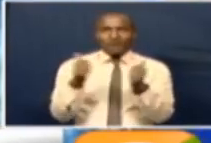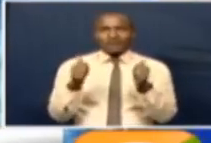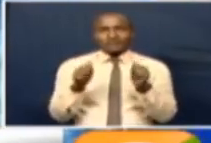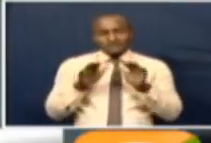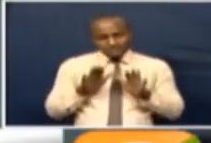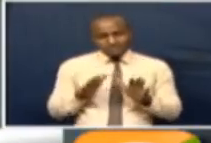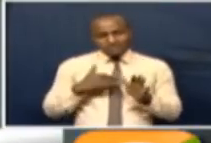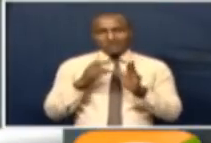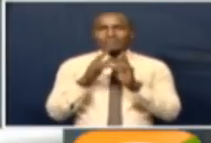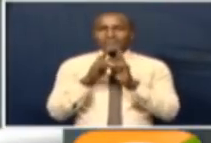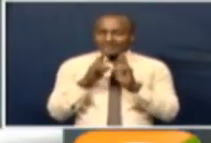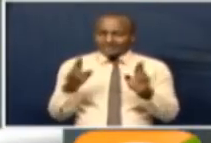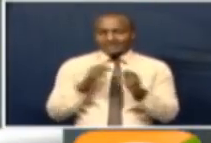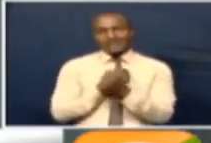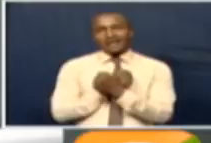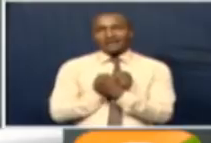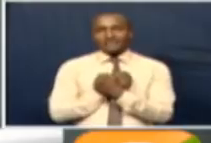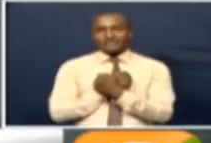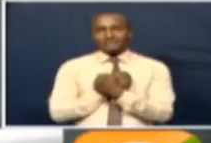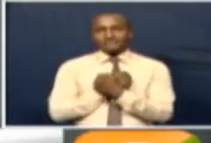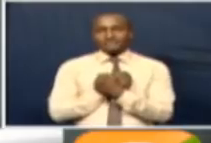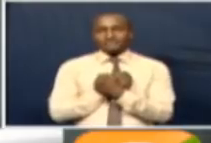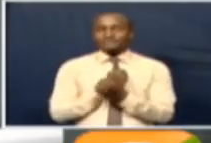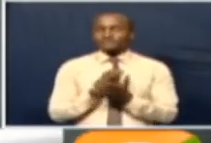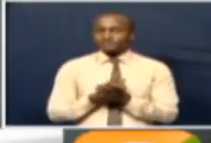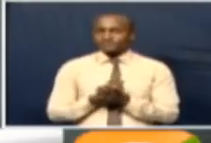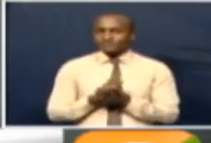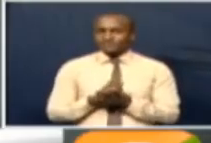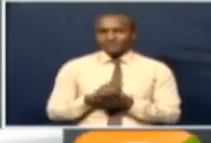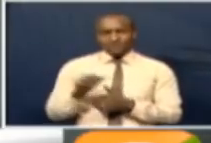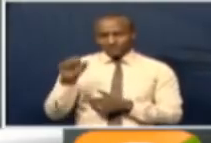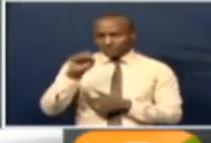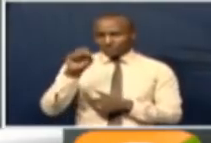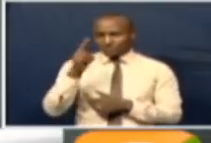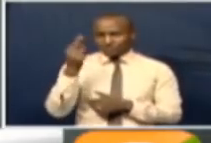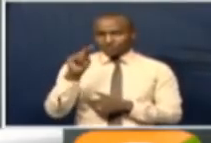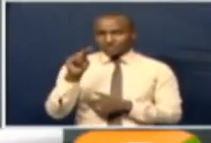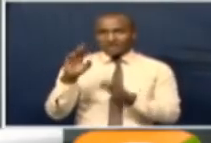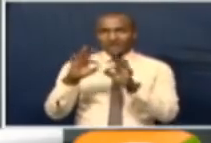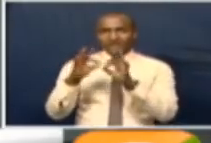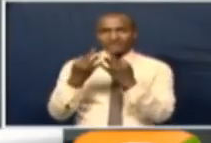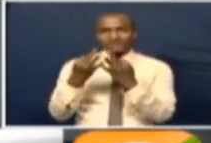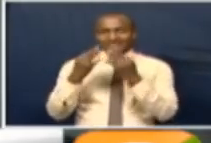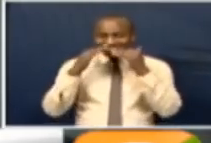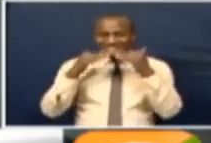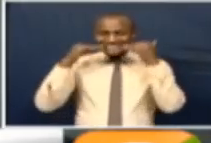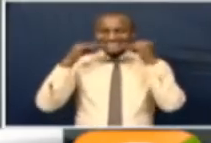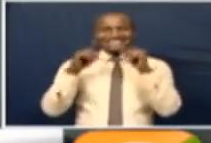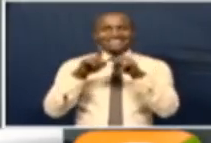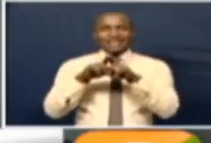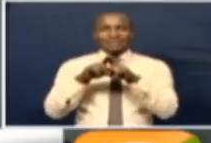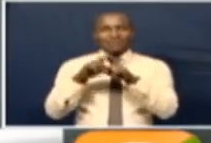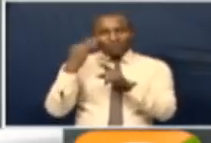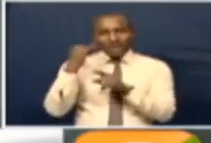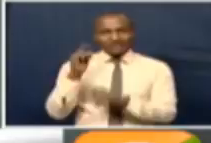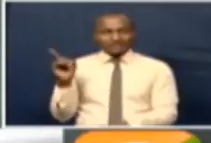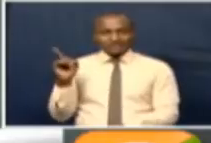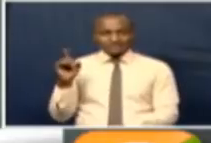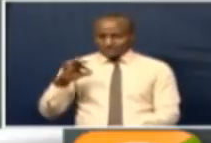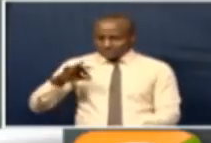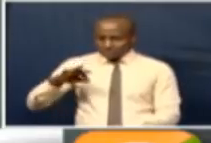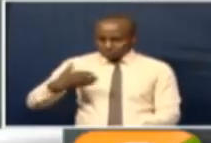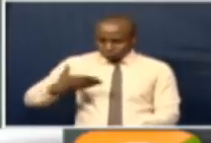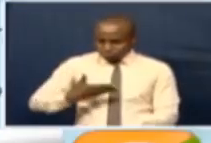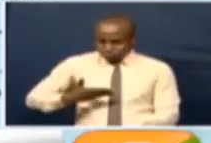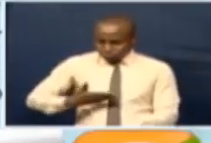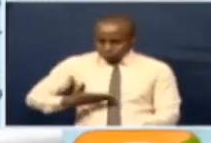upendo. Huku hayo ya kijiri, familia ya Susan Nekesa imetabasamu baada ya mpendwa wao kufanyiwa